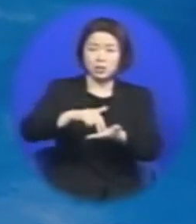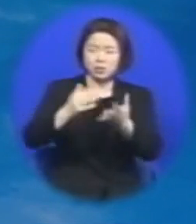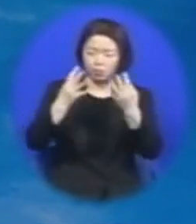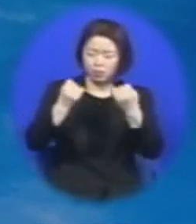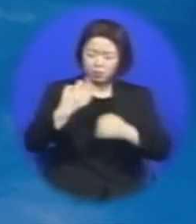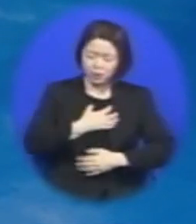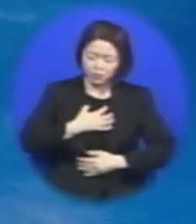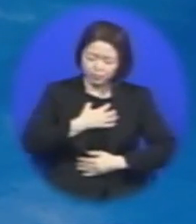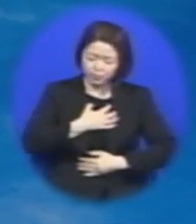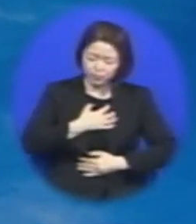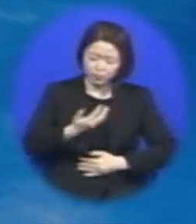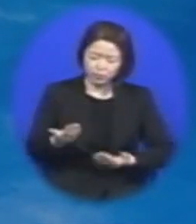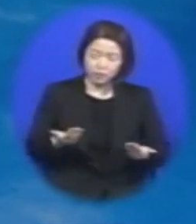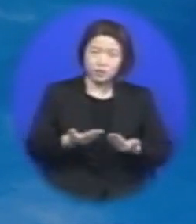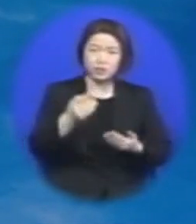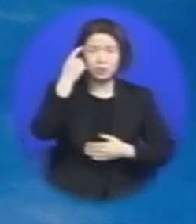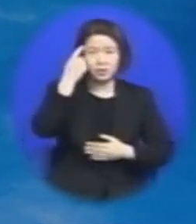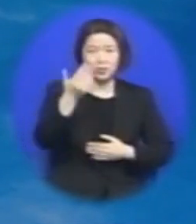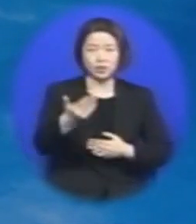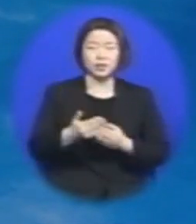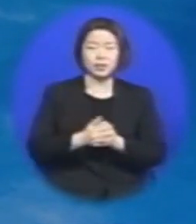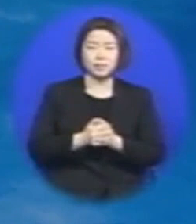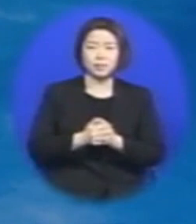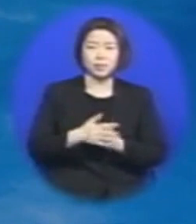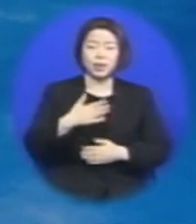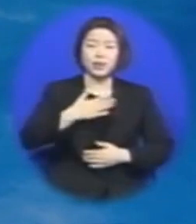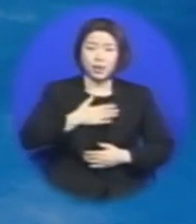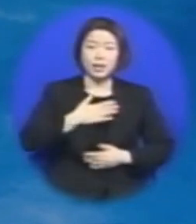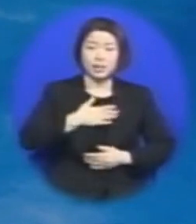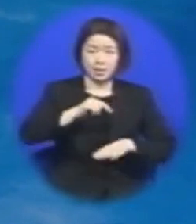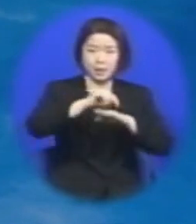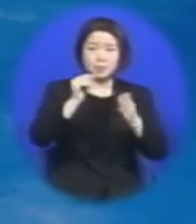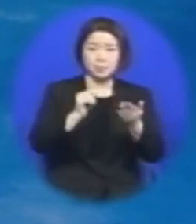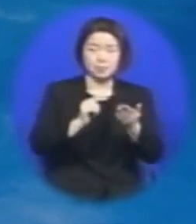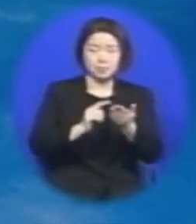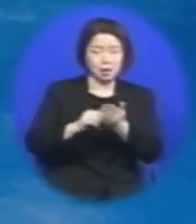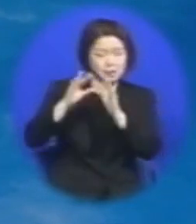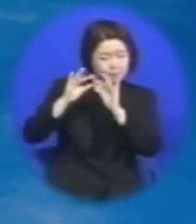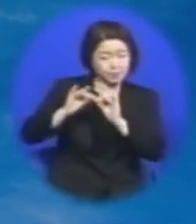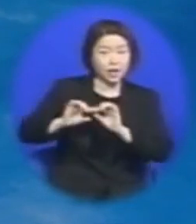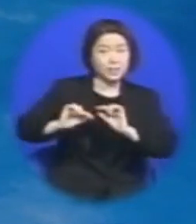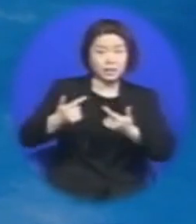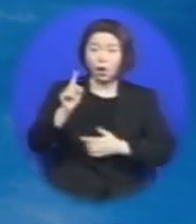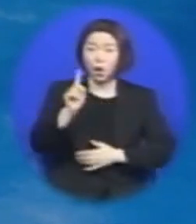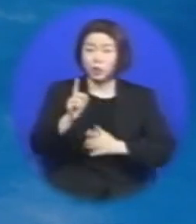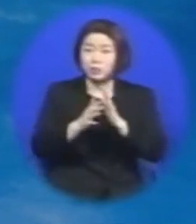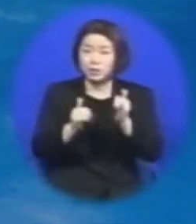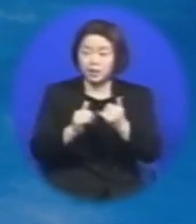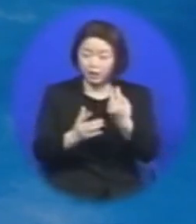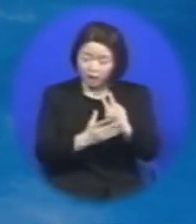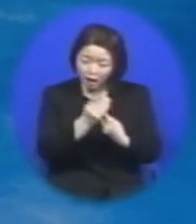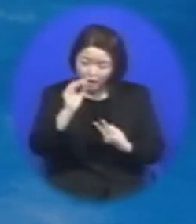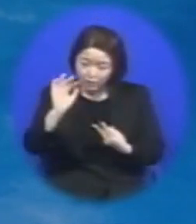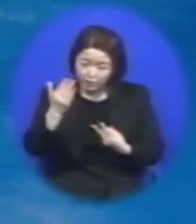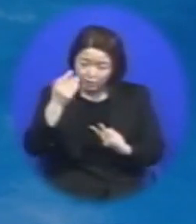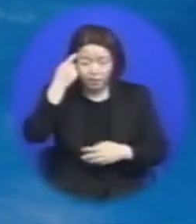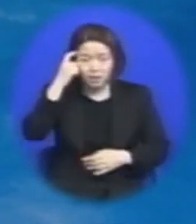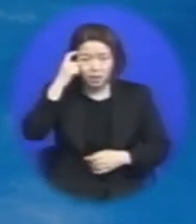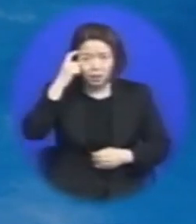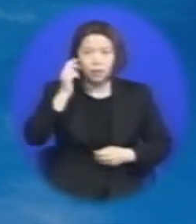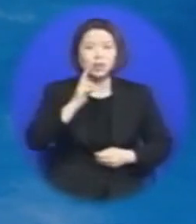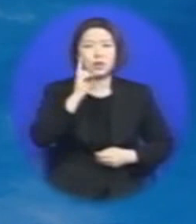고통스러운 일이겠는가 내가 내 마음에 들지 않는 어떤 사람과 하나가 된다는 생각이